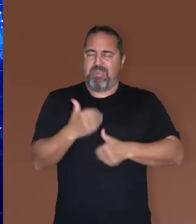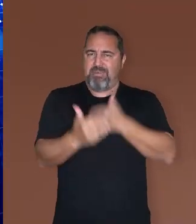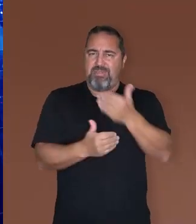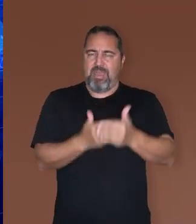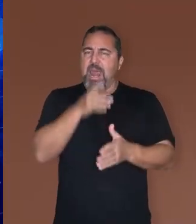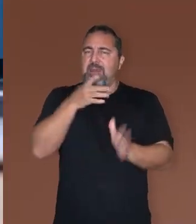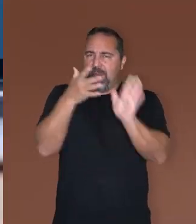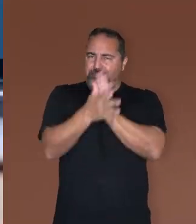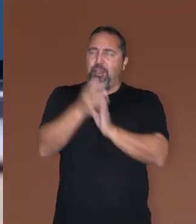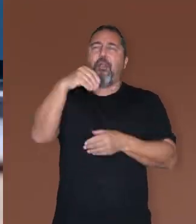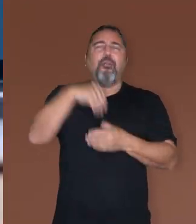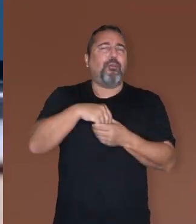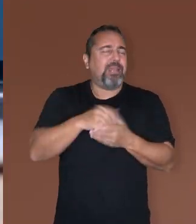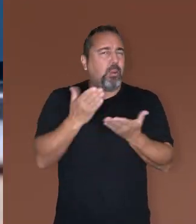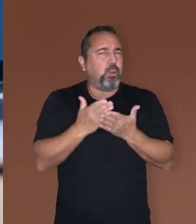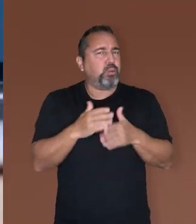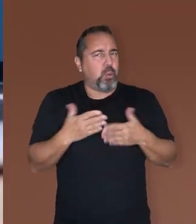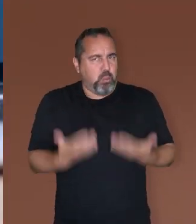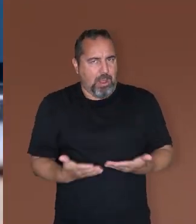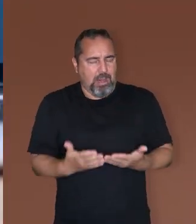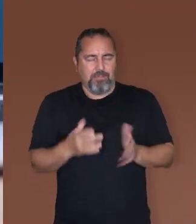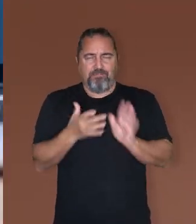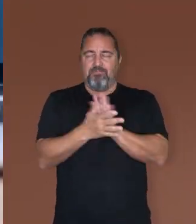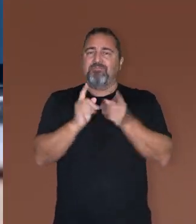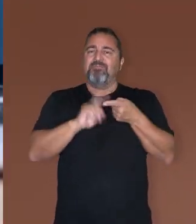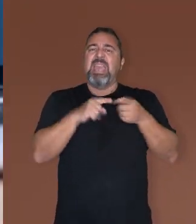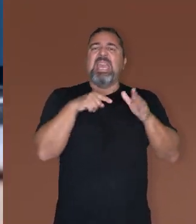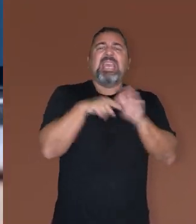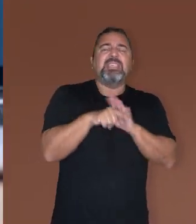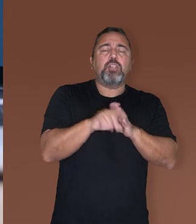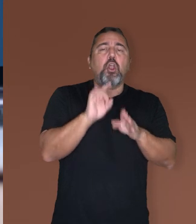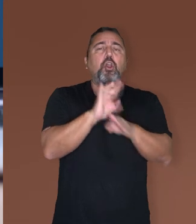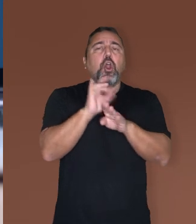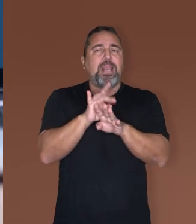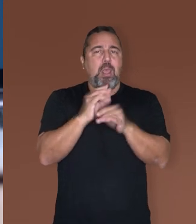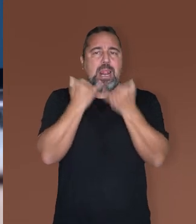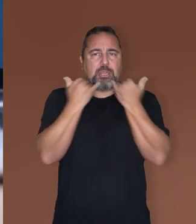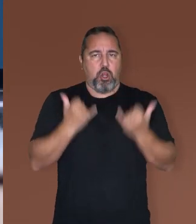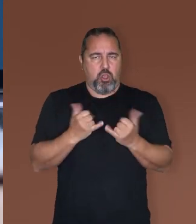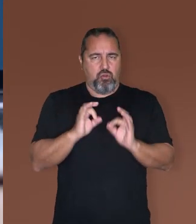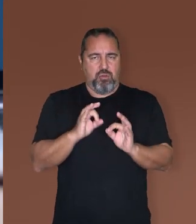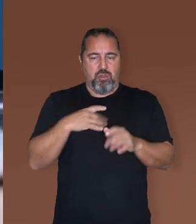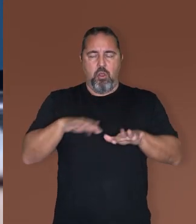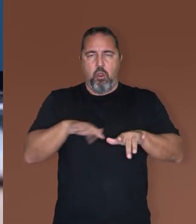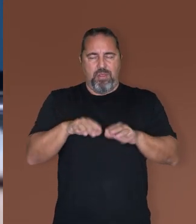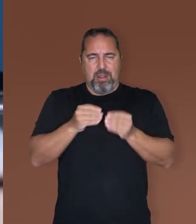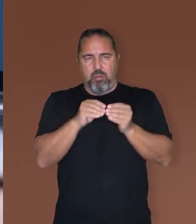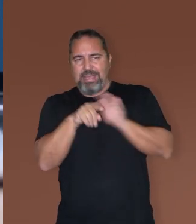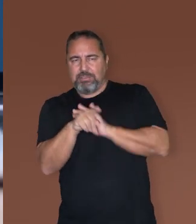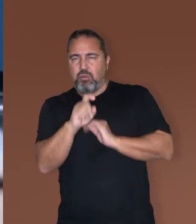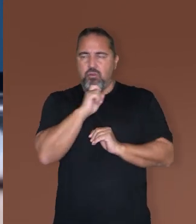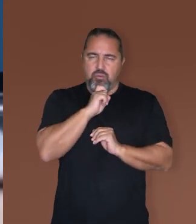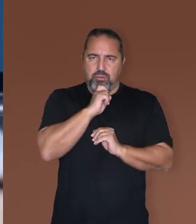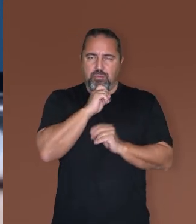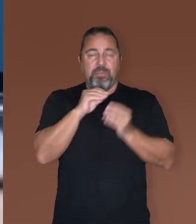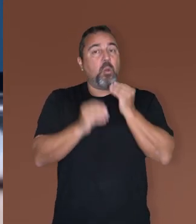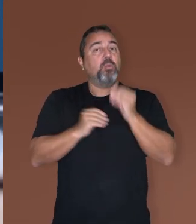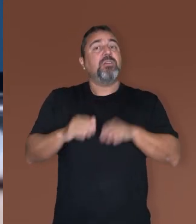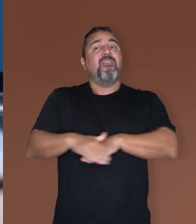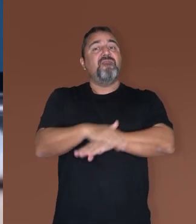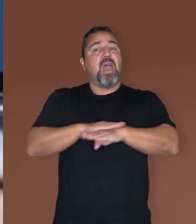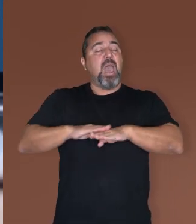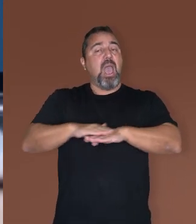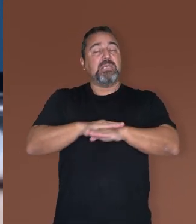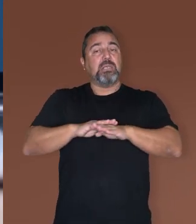duzu. Hona hemen ikastaroaren edukiak. Posta elektronikoa ordenagailuan kudeatzea.